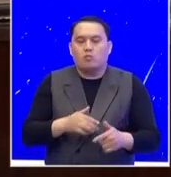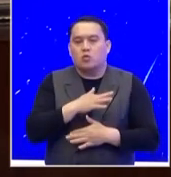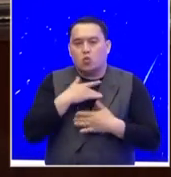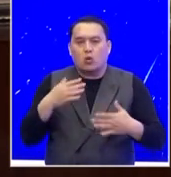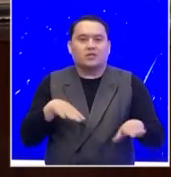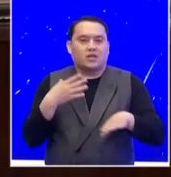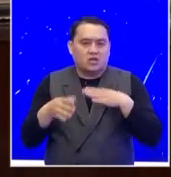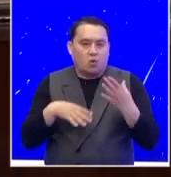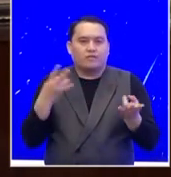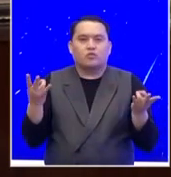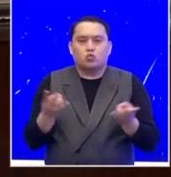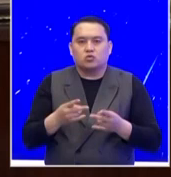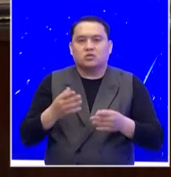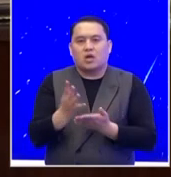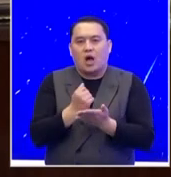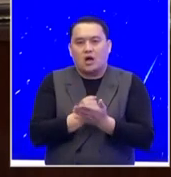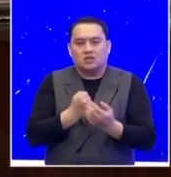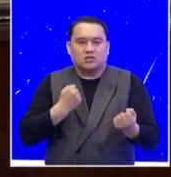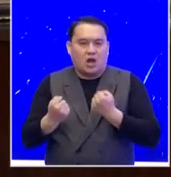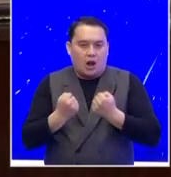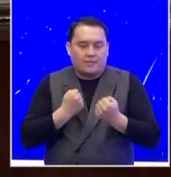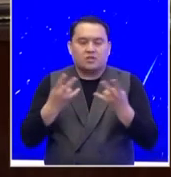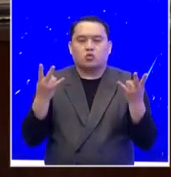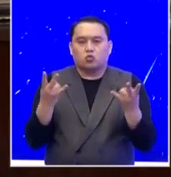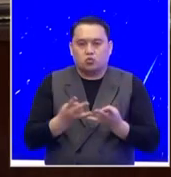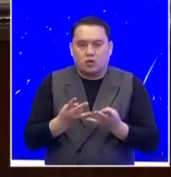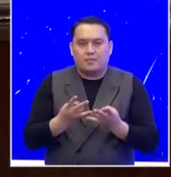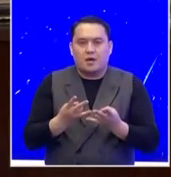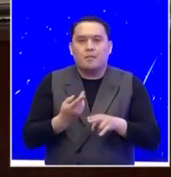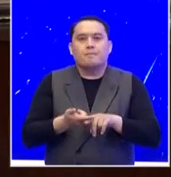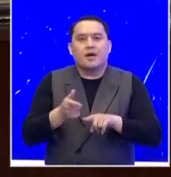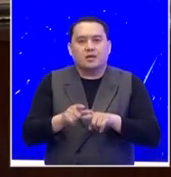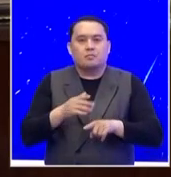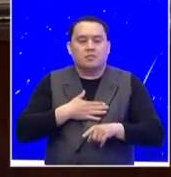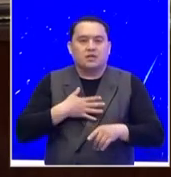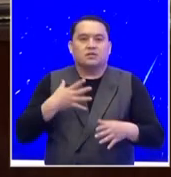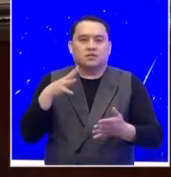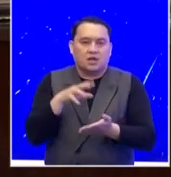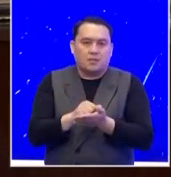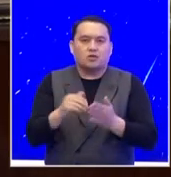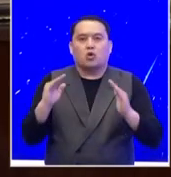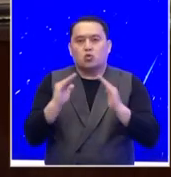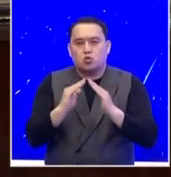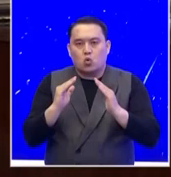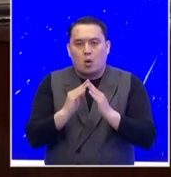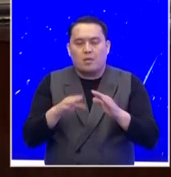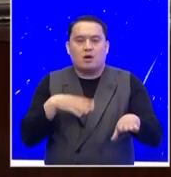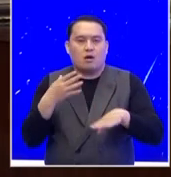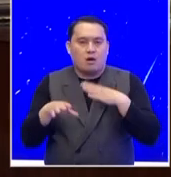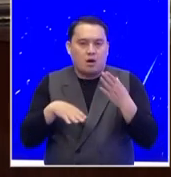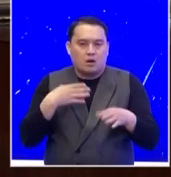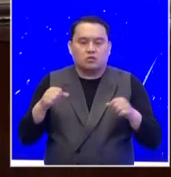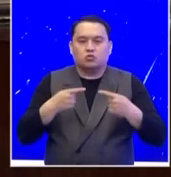много тренировок. Но хотя бы сохранить крепость тела крайне необходимо. Поэтому мы и занимаемся на дому. Эту практику подхватили и